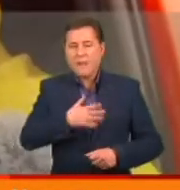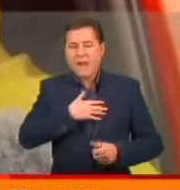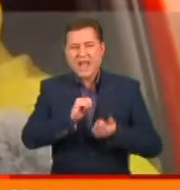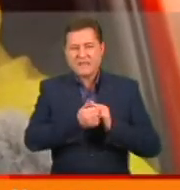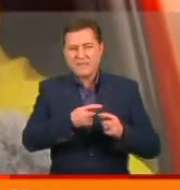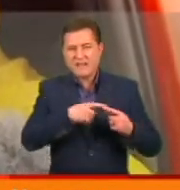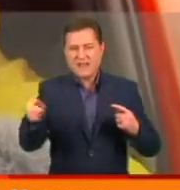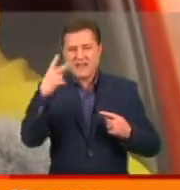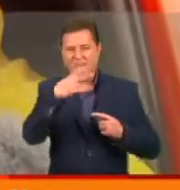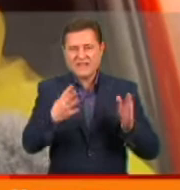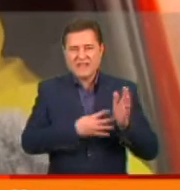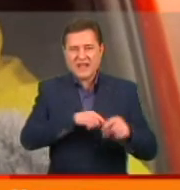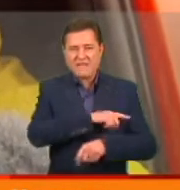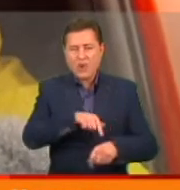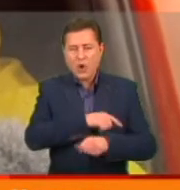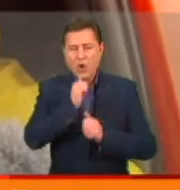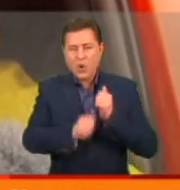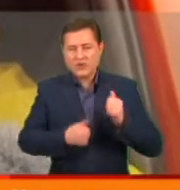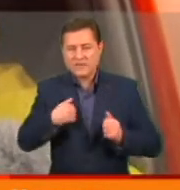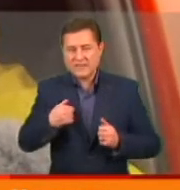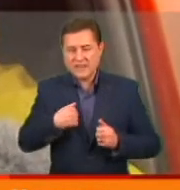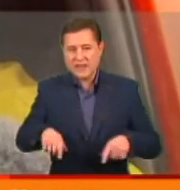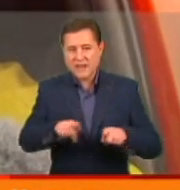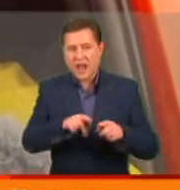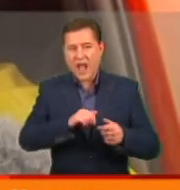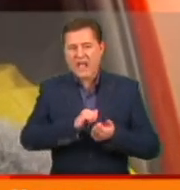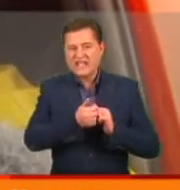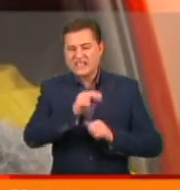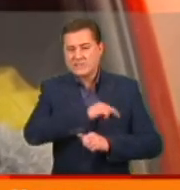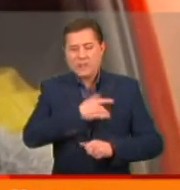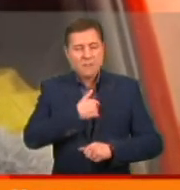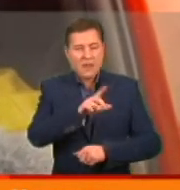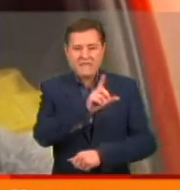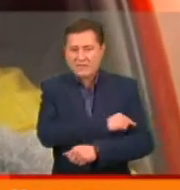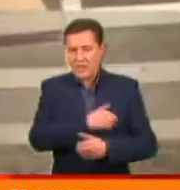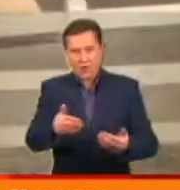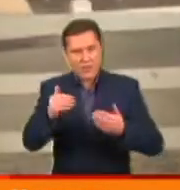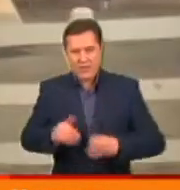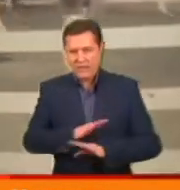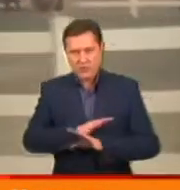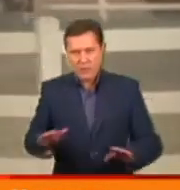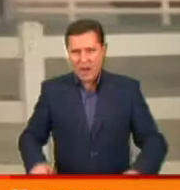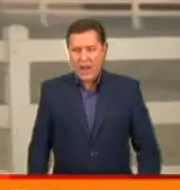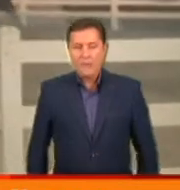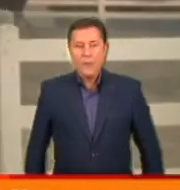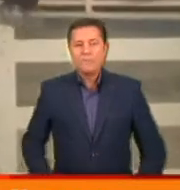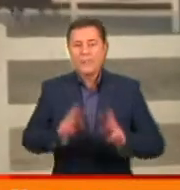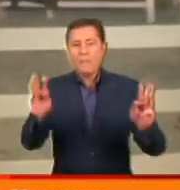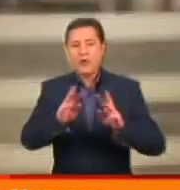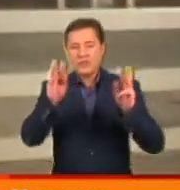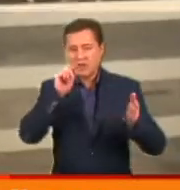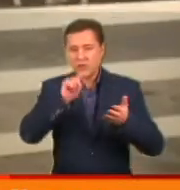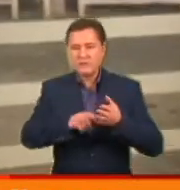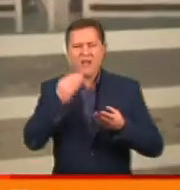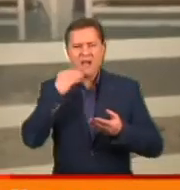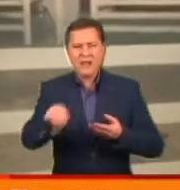триває 29 годин. В кожного з нас пожежних така зміна. Тож ми виснажуємося, але не відступаємо. Пожежа досягла